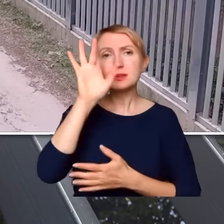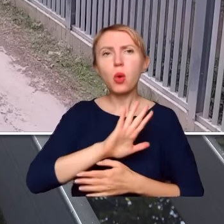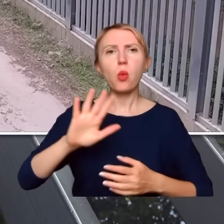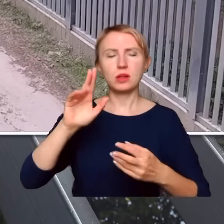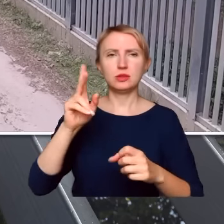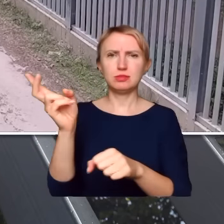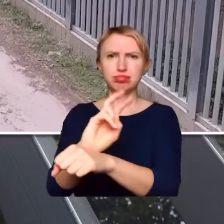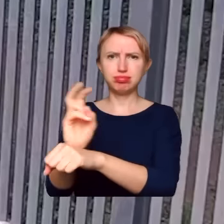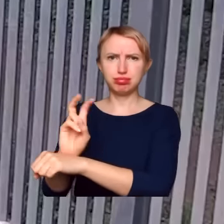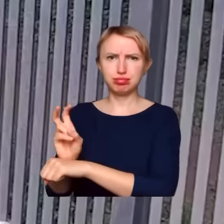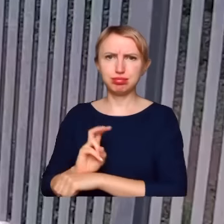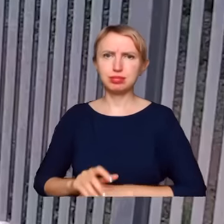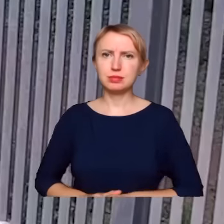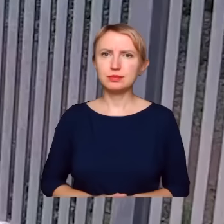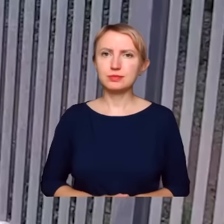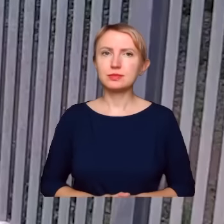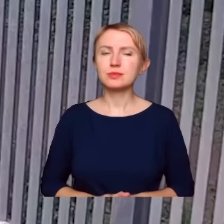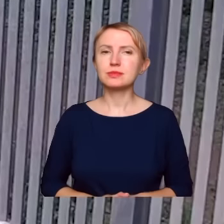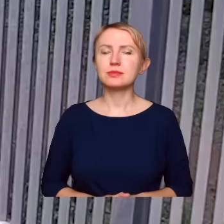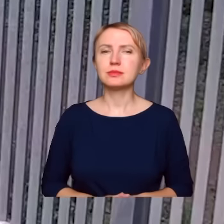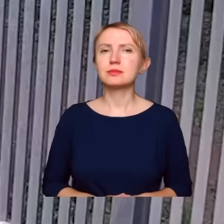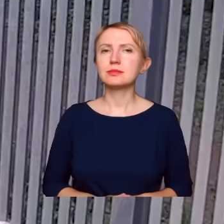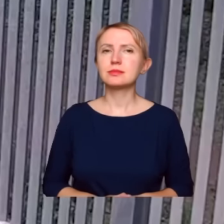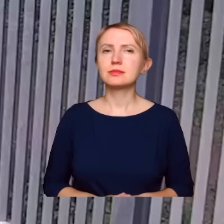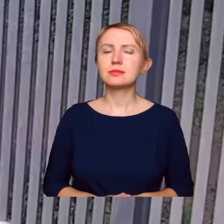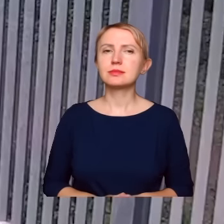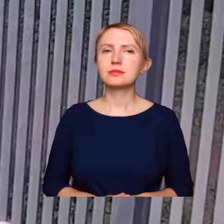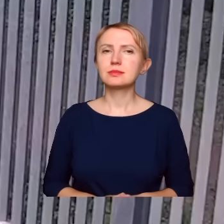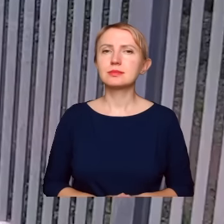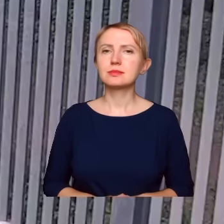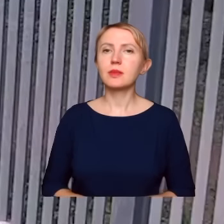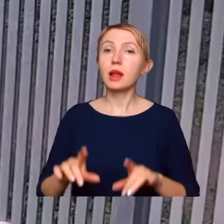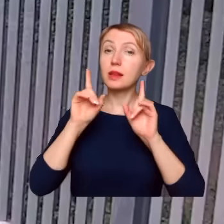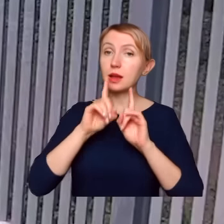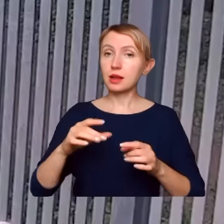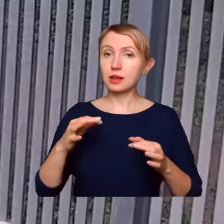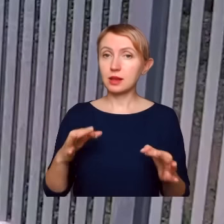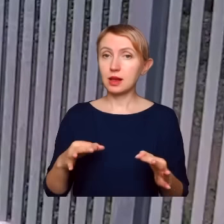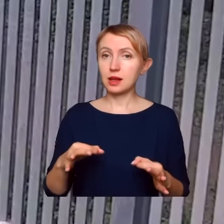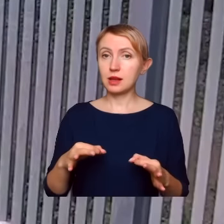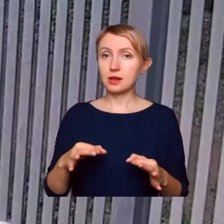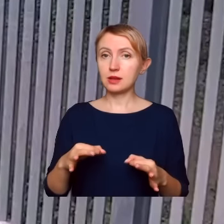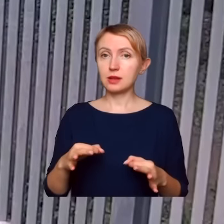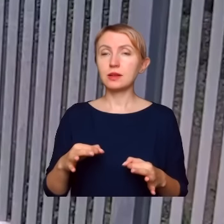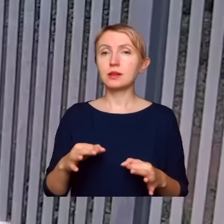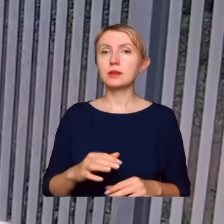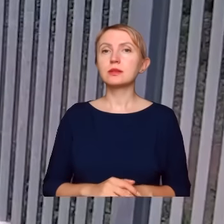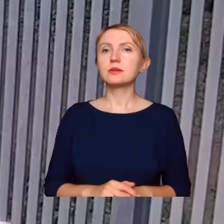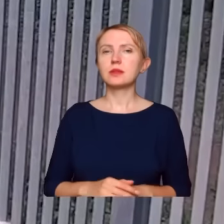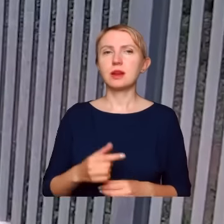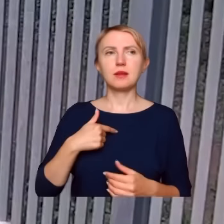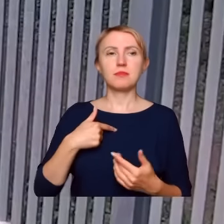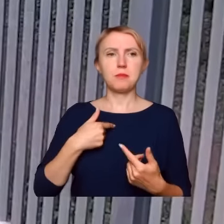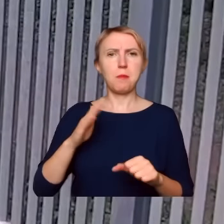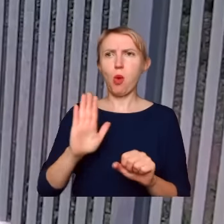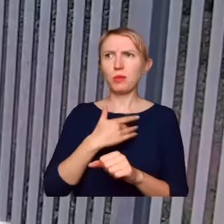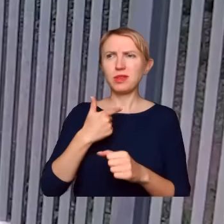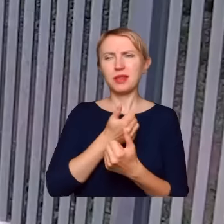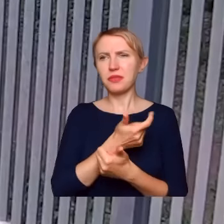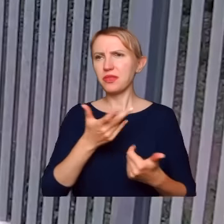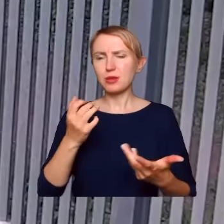błąd. Natomiast rzeczywiście w tej chwili jestem pomijany w wielu kwestiach, w tym